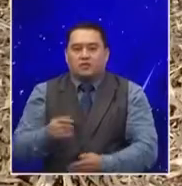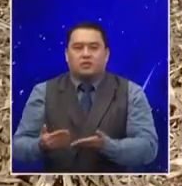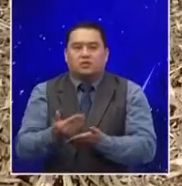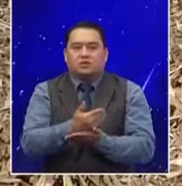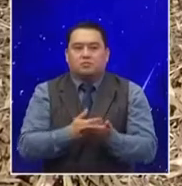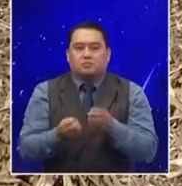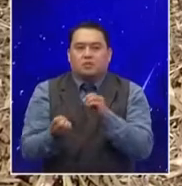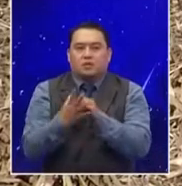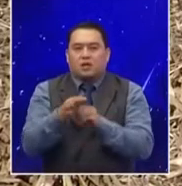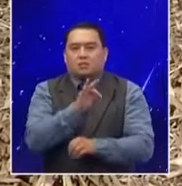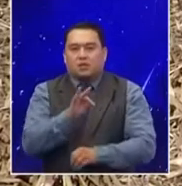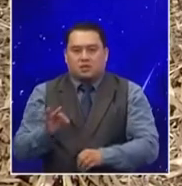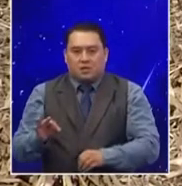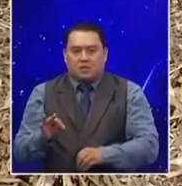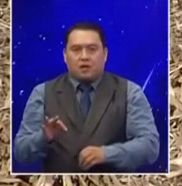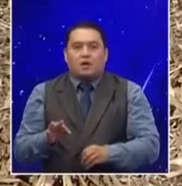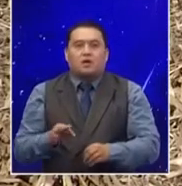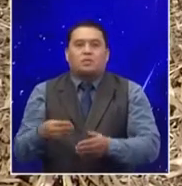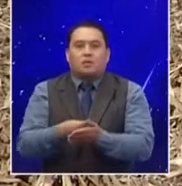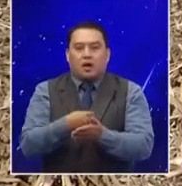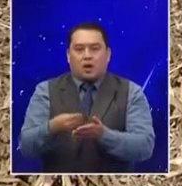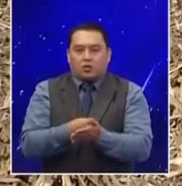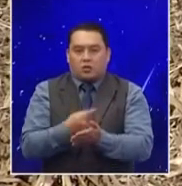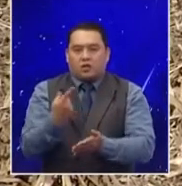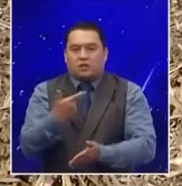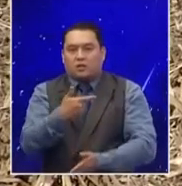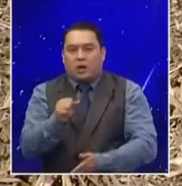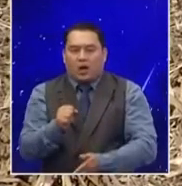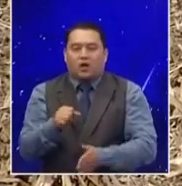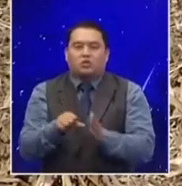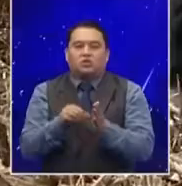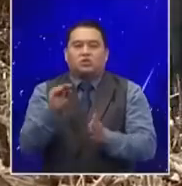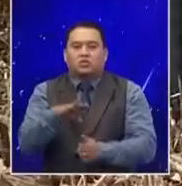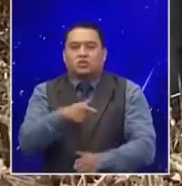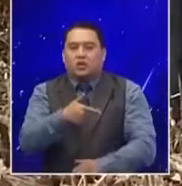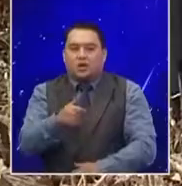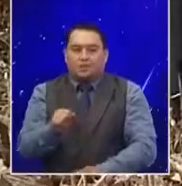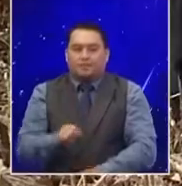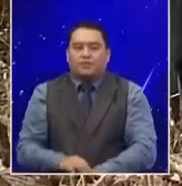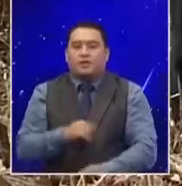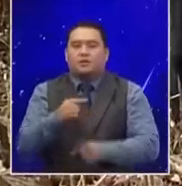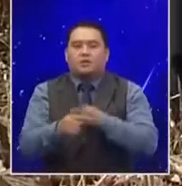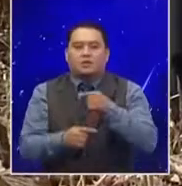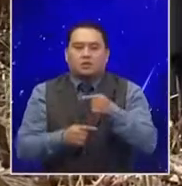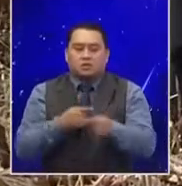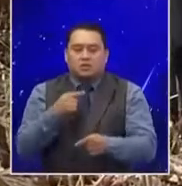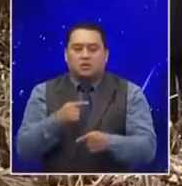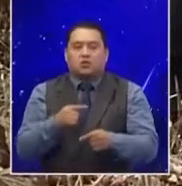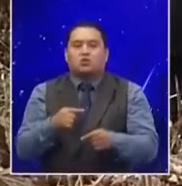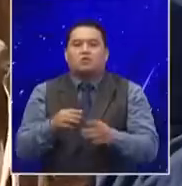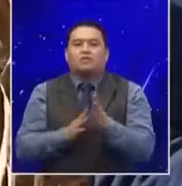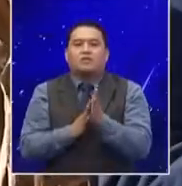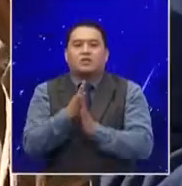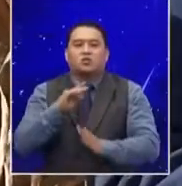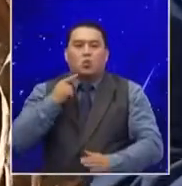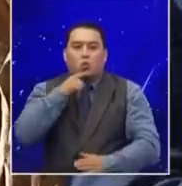всего 15% посева. Получаем субсидии на 1 гектар по 6 тысяч тенге. Другой житель села Пинжи Марубжан Касымов